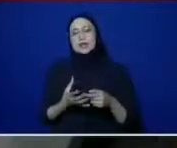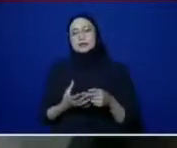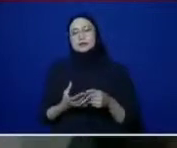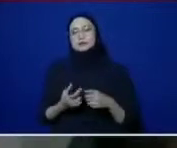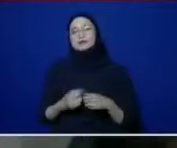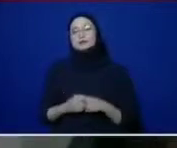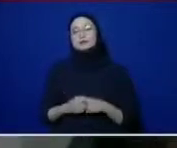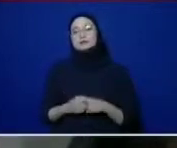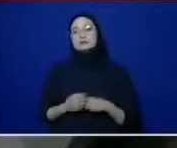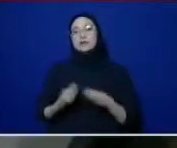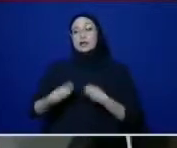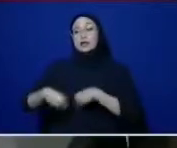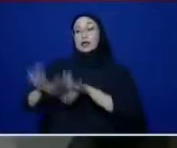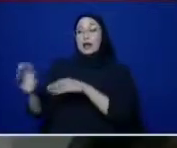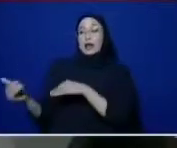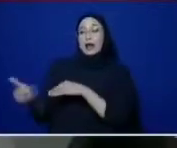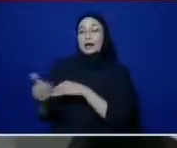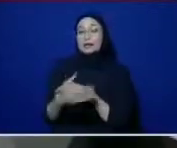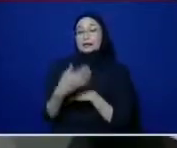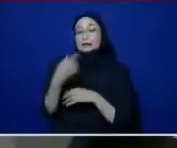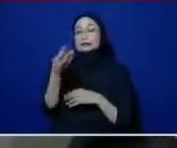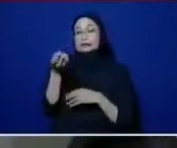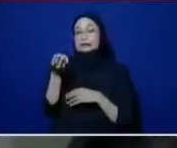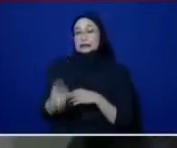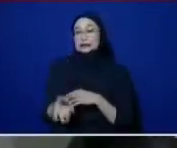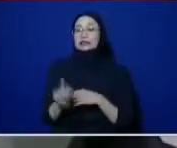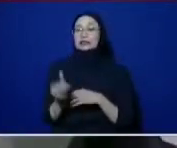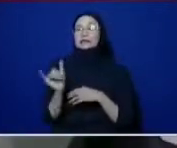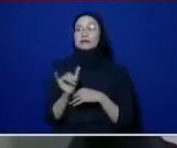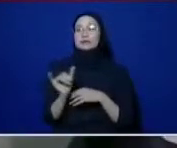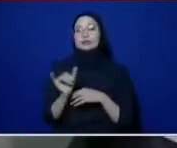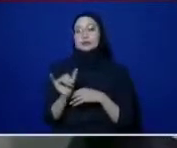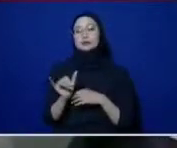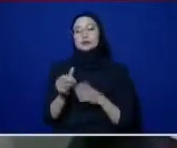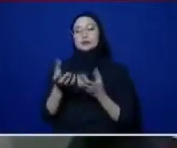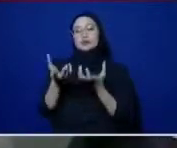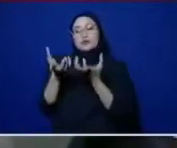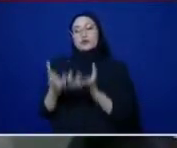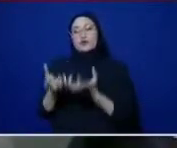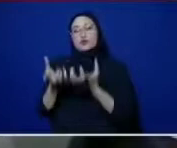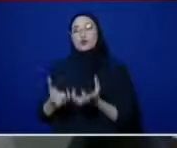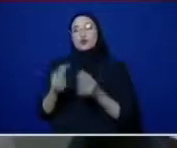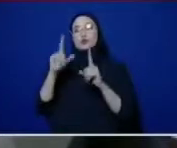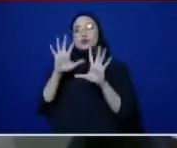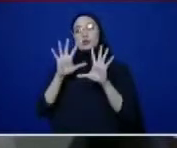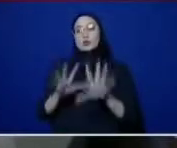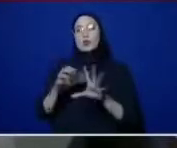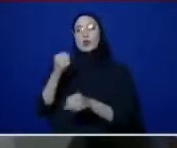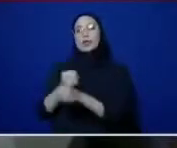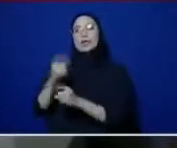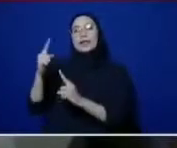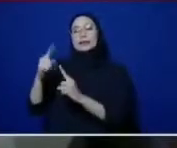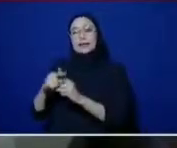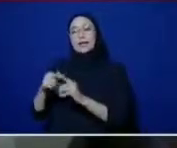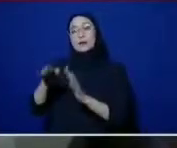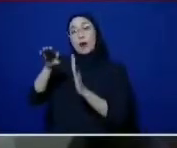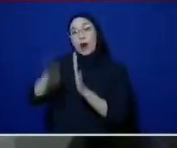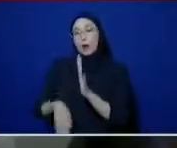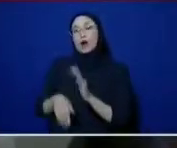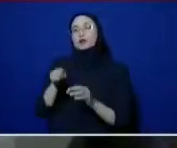kecil yang memiliki bobot 10 GT ke bawah, ini sudah tidak pakai izin